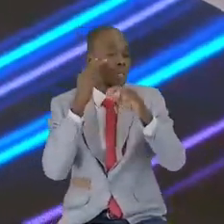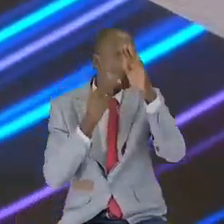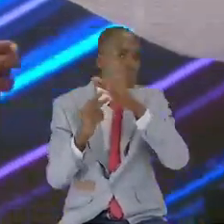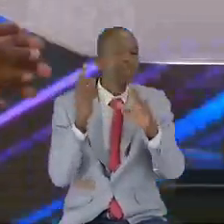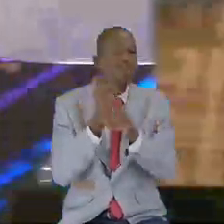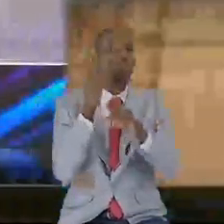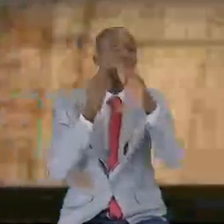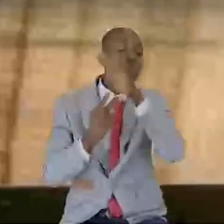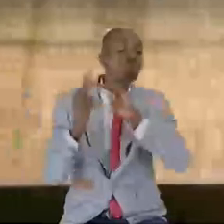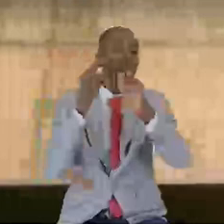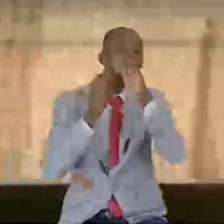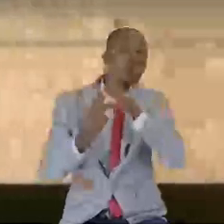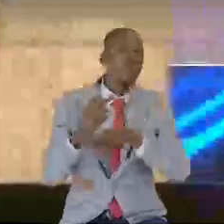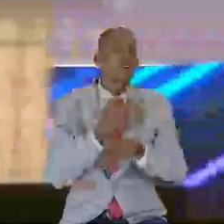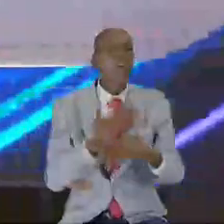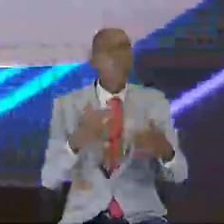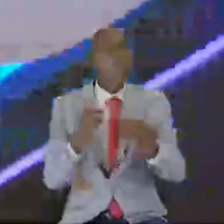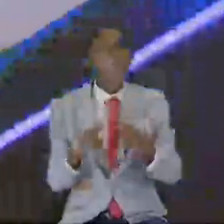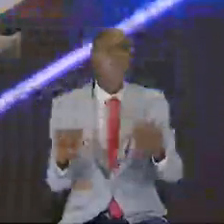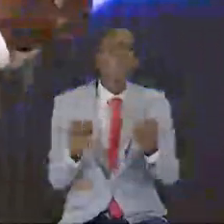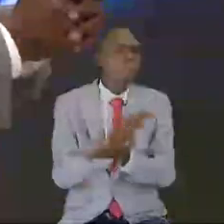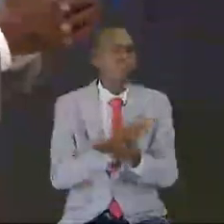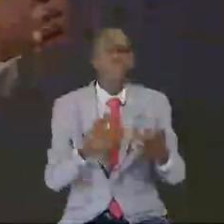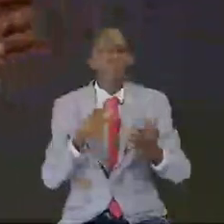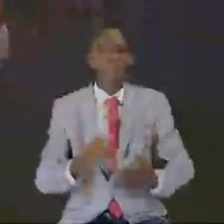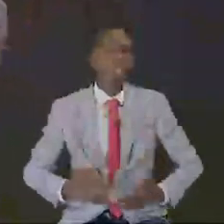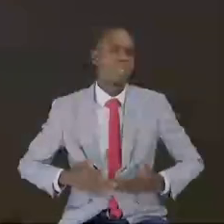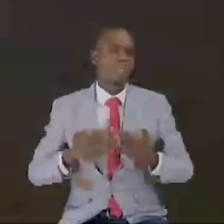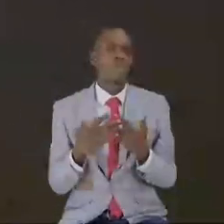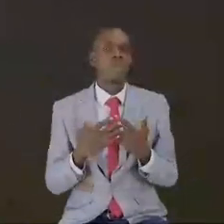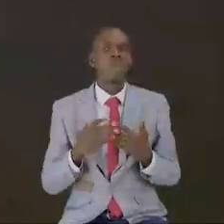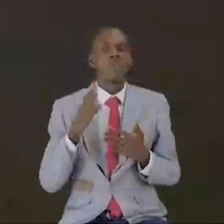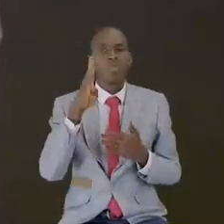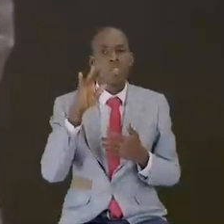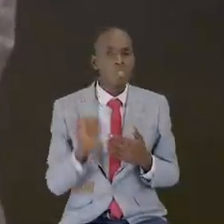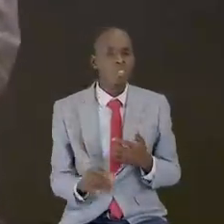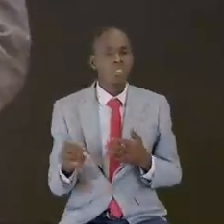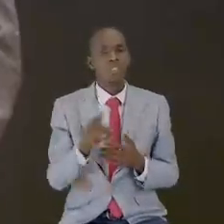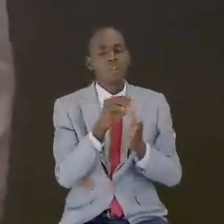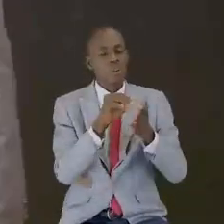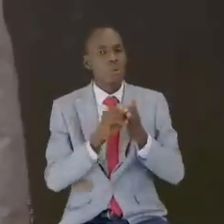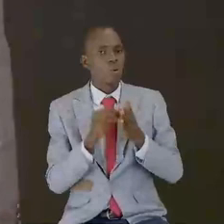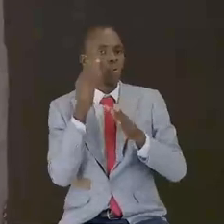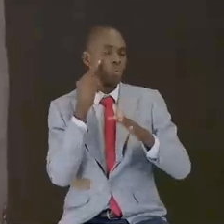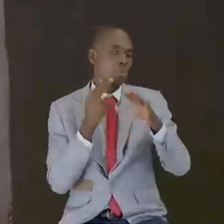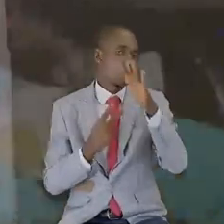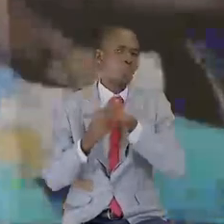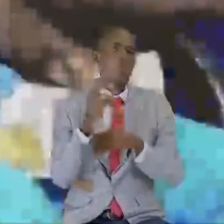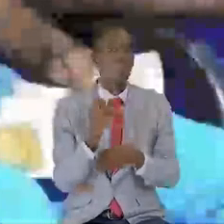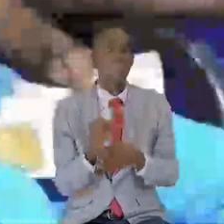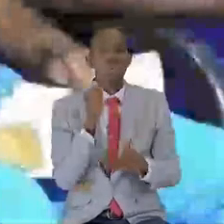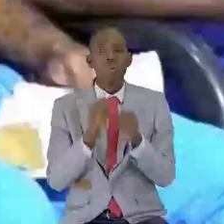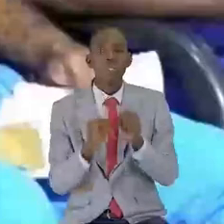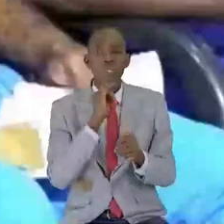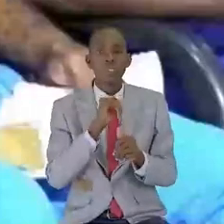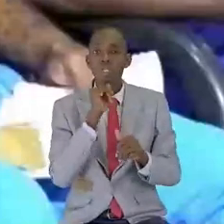Prophétie. Et ils veulent dominer et ruiner votre vie par leur prophétie. Alors il dit,